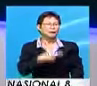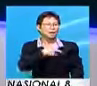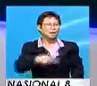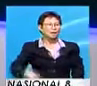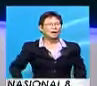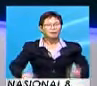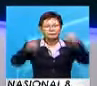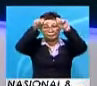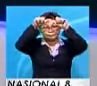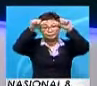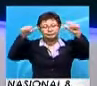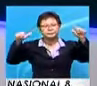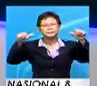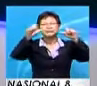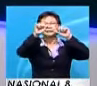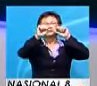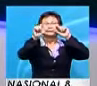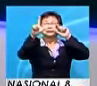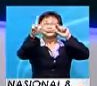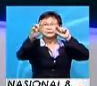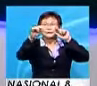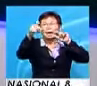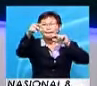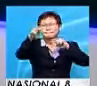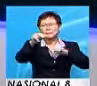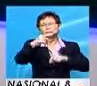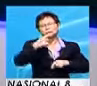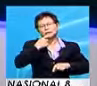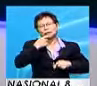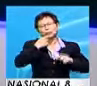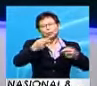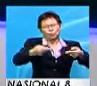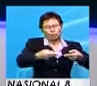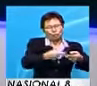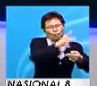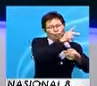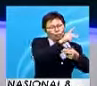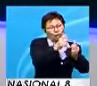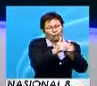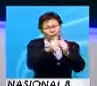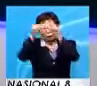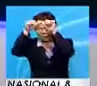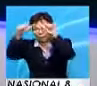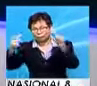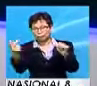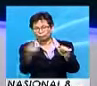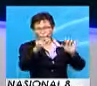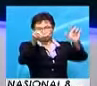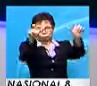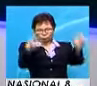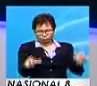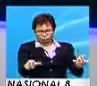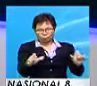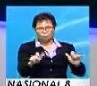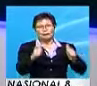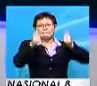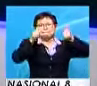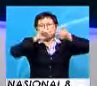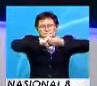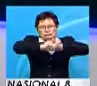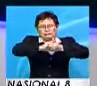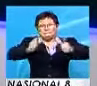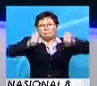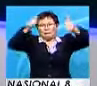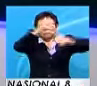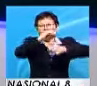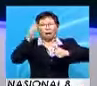Raja Arab Saudi Raja Salman Abdul Aziz Al Saud menyifatkan hubungan Kuala Lumpur Riyadh kini berada pada tahap tertinggi dan akan terus diperkukuh